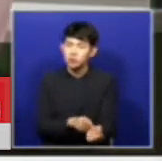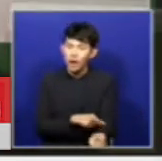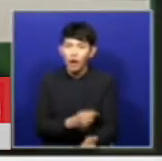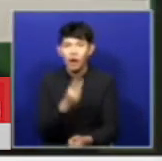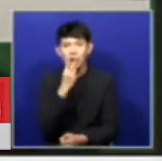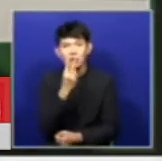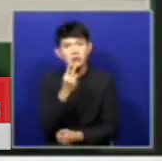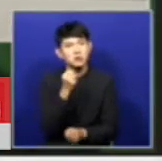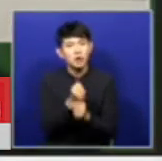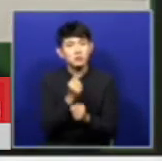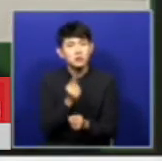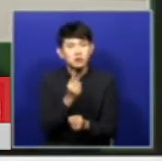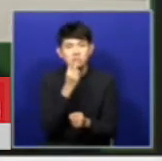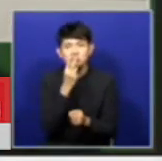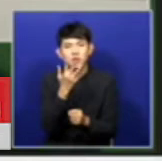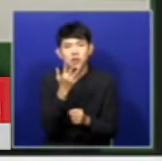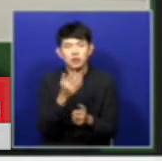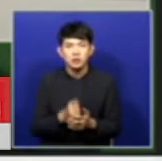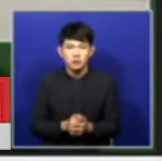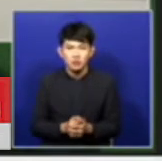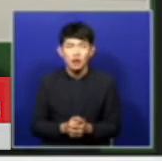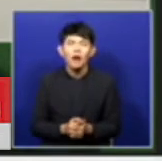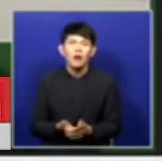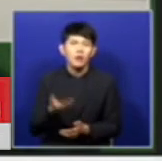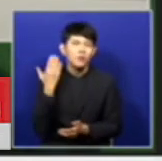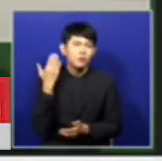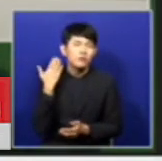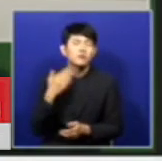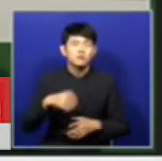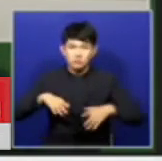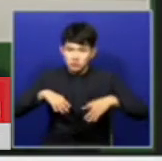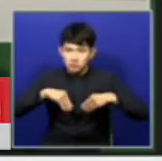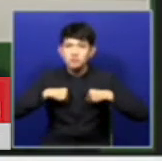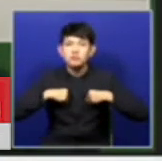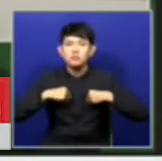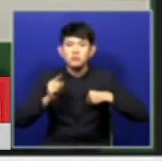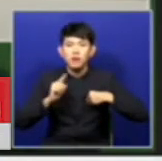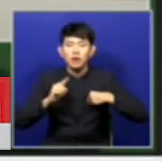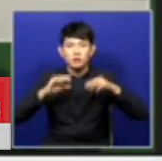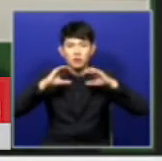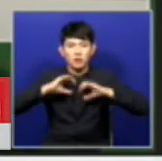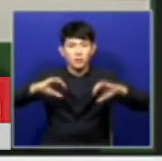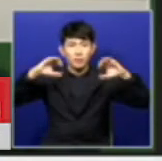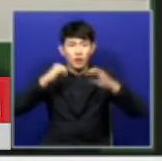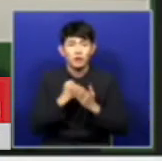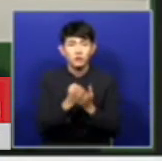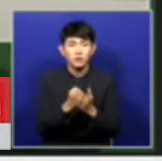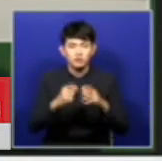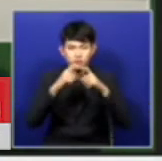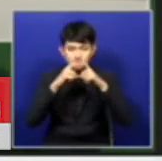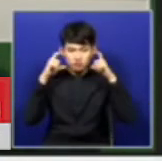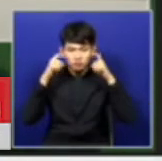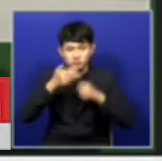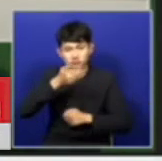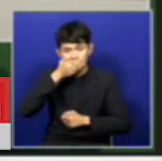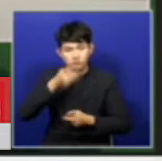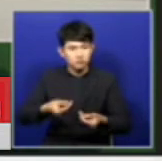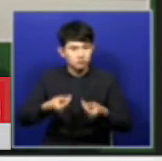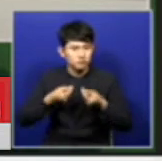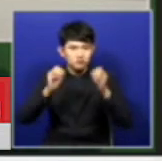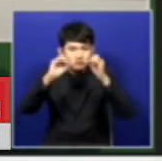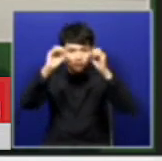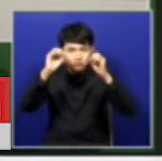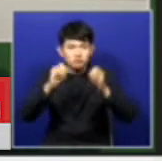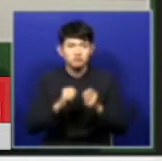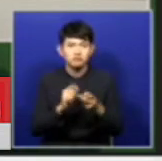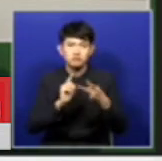นะครับสุดท้ายเนี่ยทุกครั้งที่ผ่านมาต้องยอมรับความจริงครับการช่วยเหลือของภาครัฐเนี่ยหน้ากากก็ไม่เคยมีให้นะครับบุคล